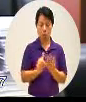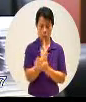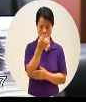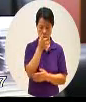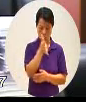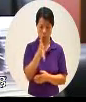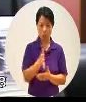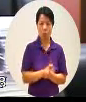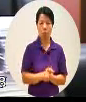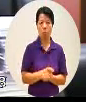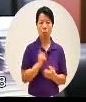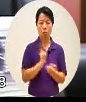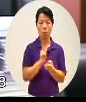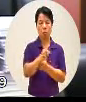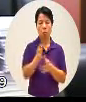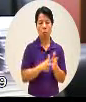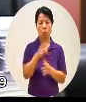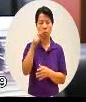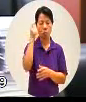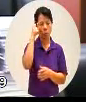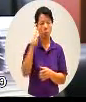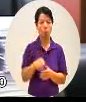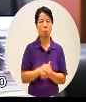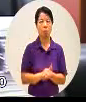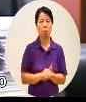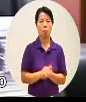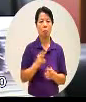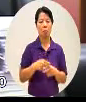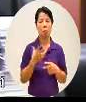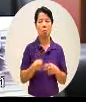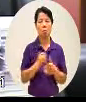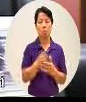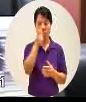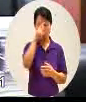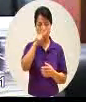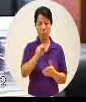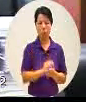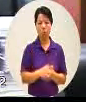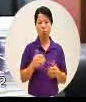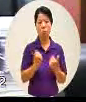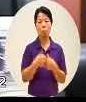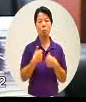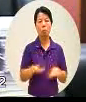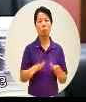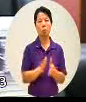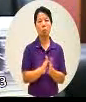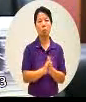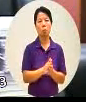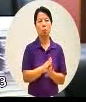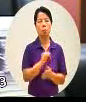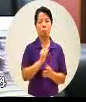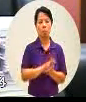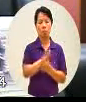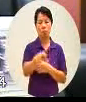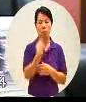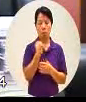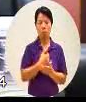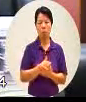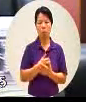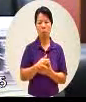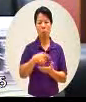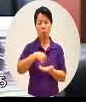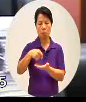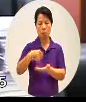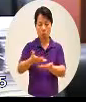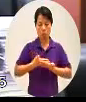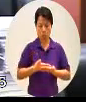对你这个火车头没有信心，我希望会后以后你有具体的作为，让我们两位议员看，